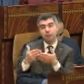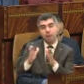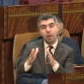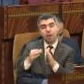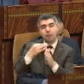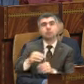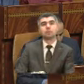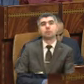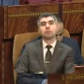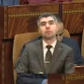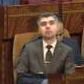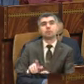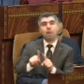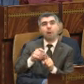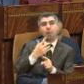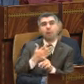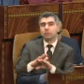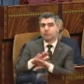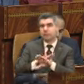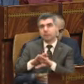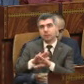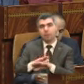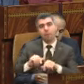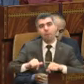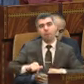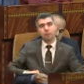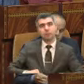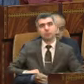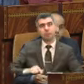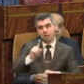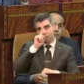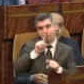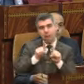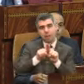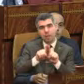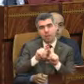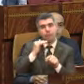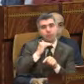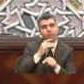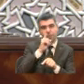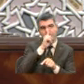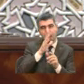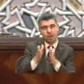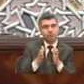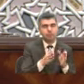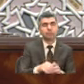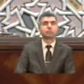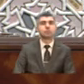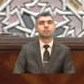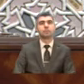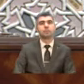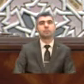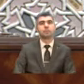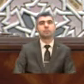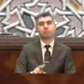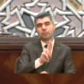الصفقات، فلذلك التمسوا منكم وكناشدوكم بالاصلاح. انتهى الوقت، هل من تعقيب اضافي؟